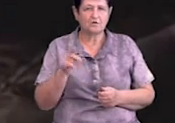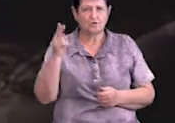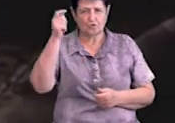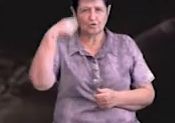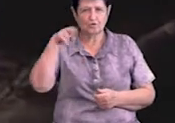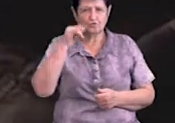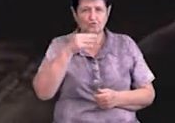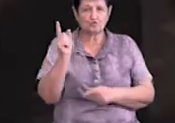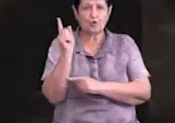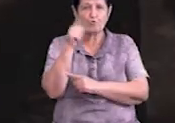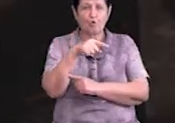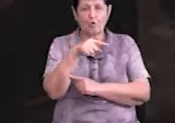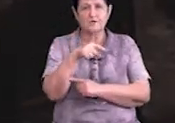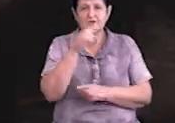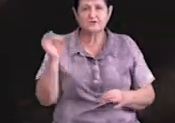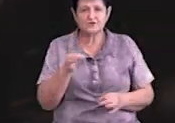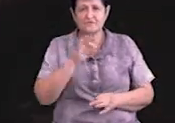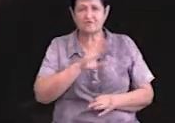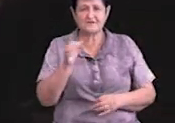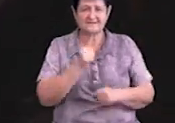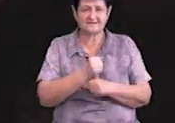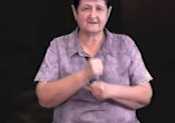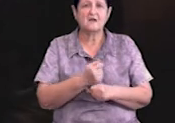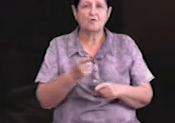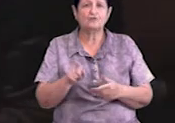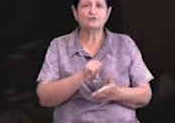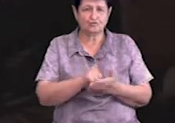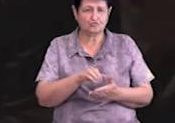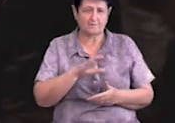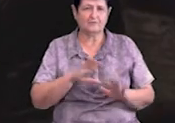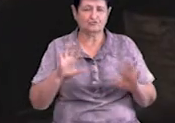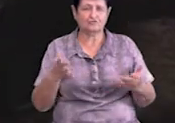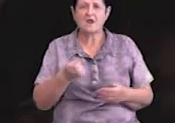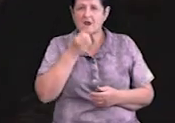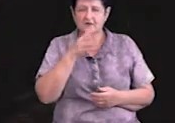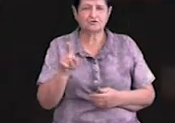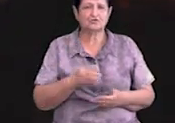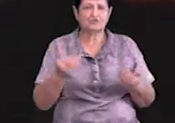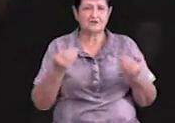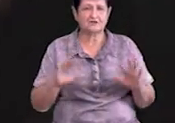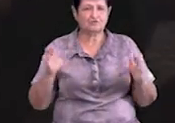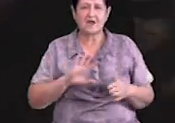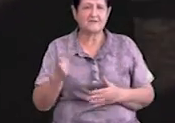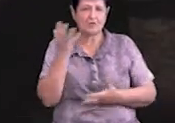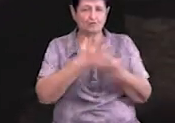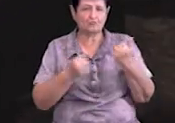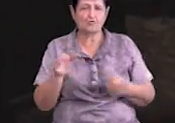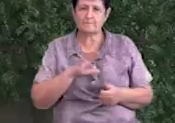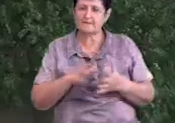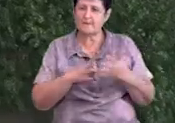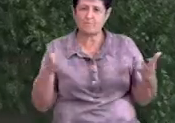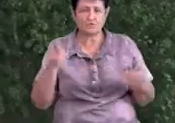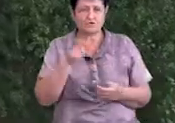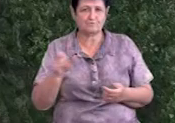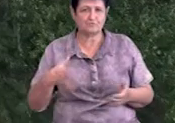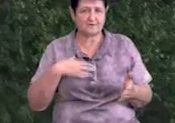за цей день не зробив. Це рано чи пізно повинно було случитися. І це добре, що зараз случилось, а не ночі. Було більше б жертв.